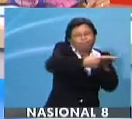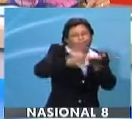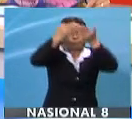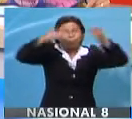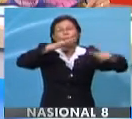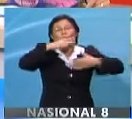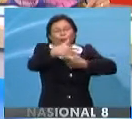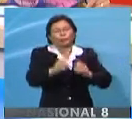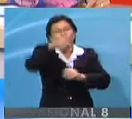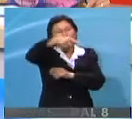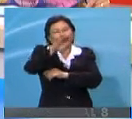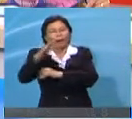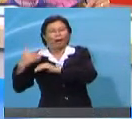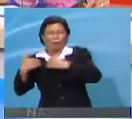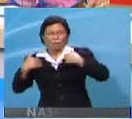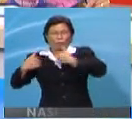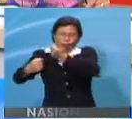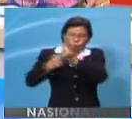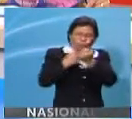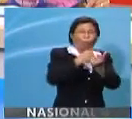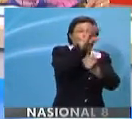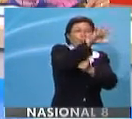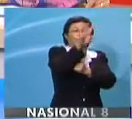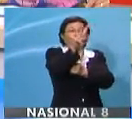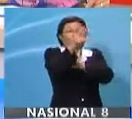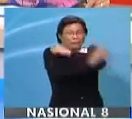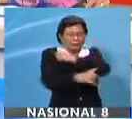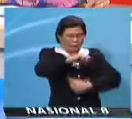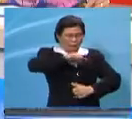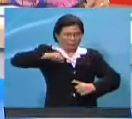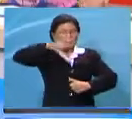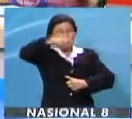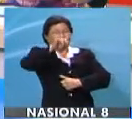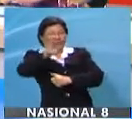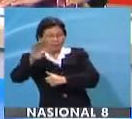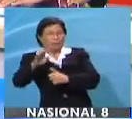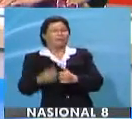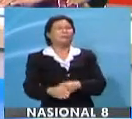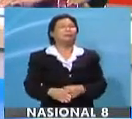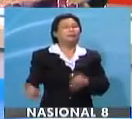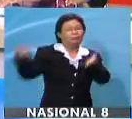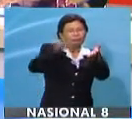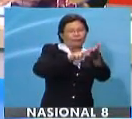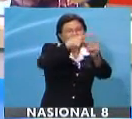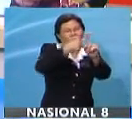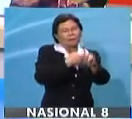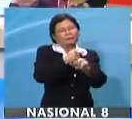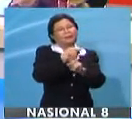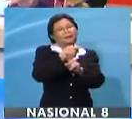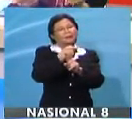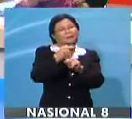Pejabat PBB yang turut menyaksikan sokongan 52 negara anggota pertubuhan itu. Hani Muhili melaporkan dari New York.